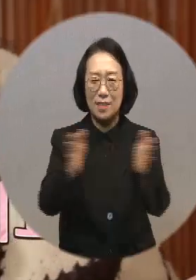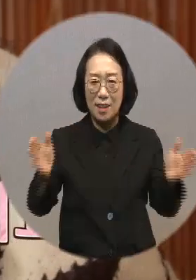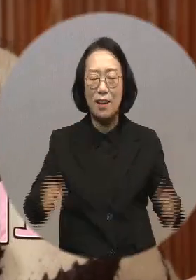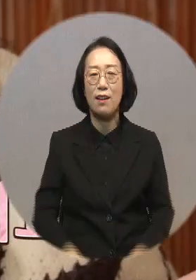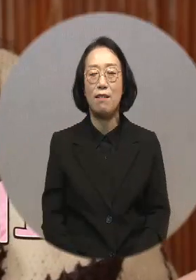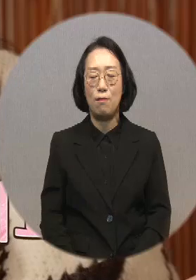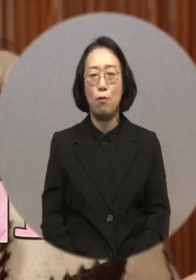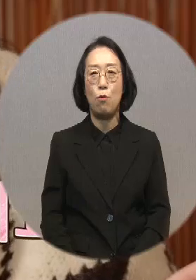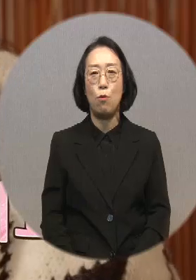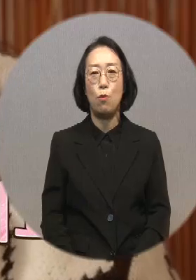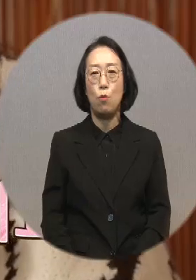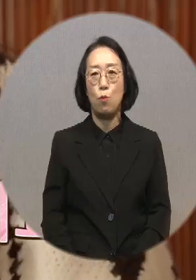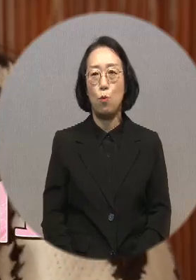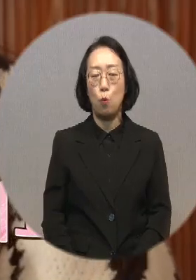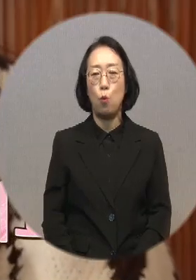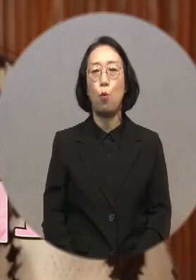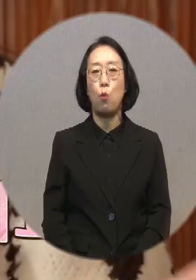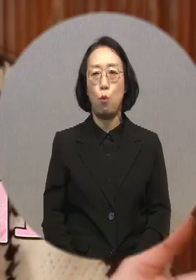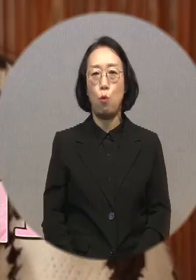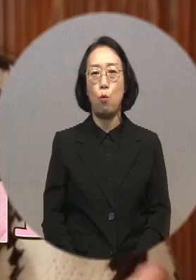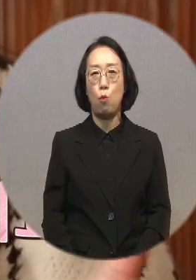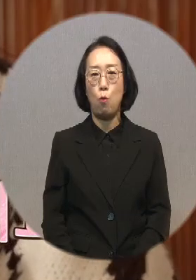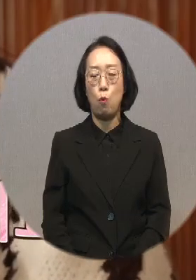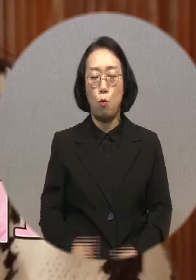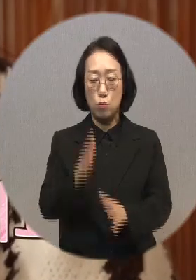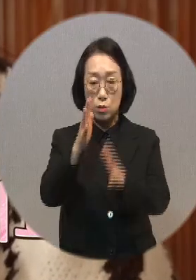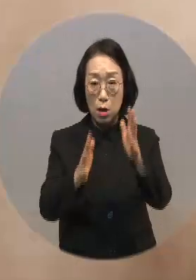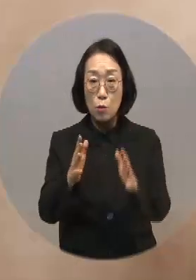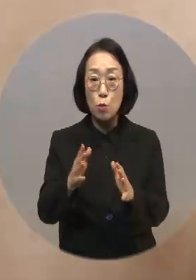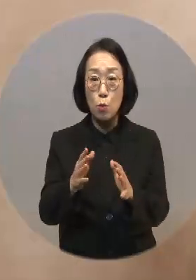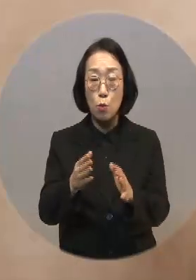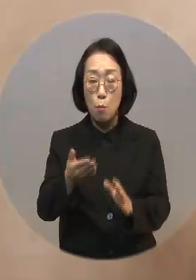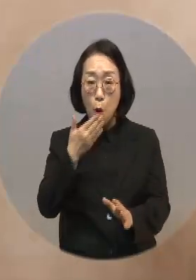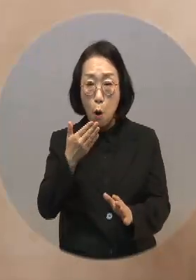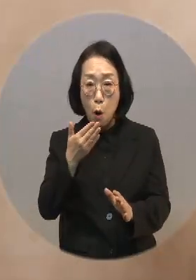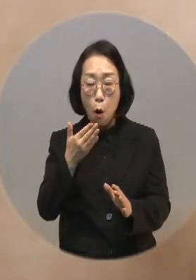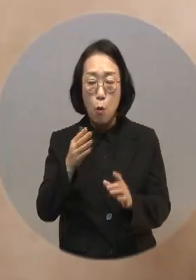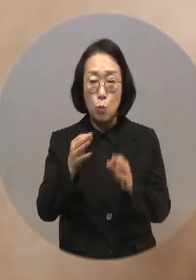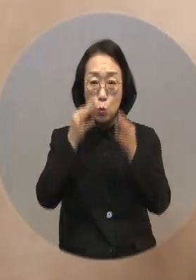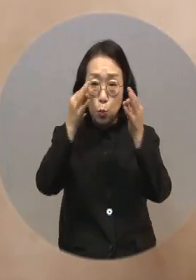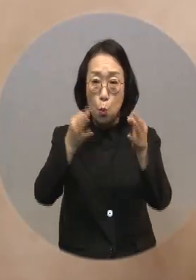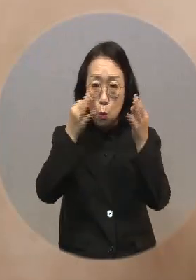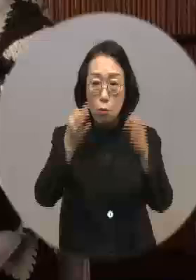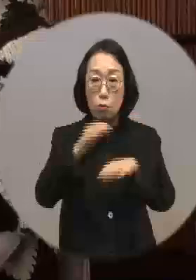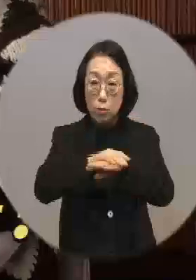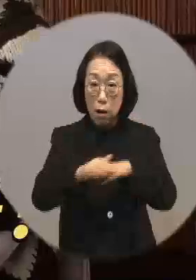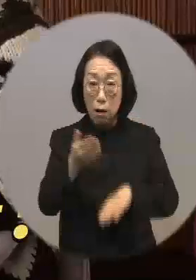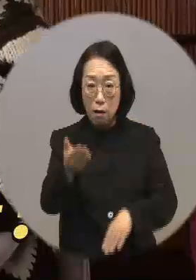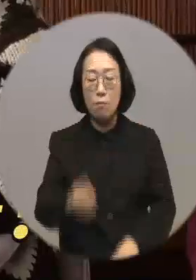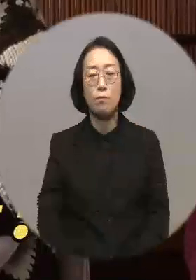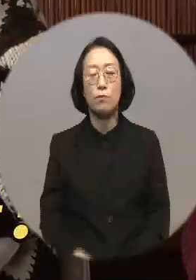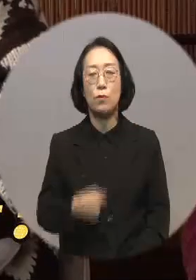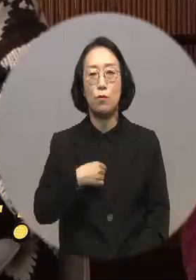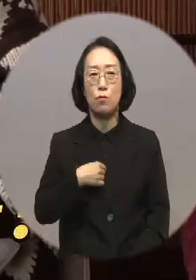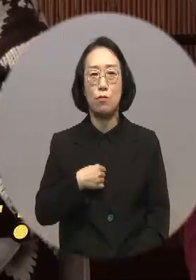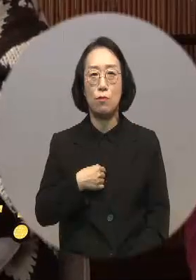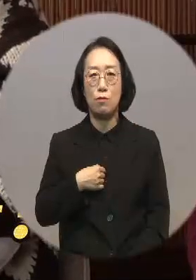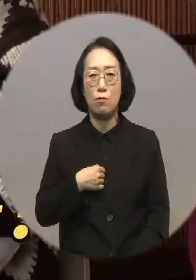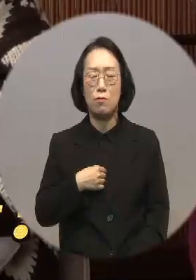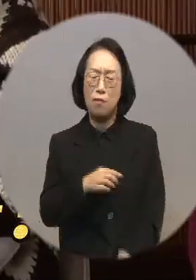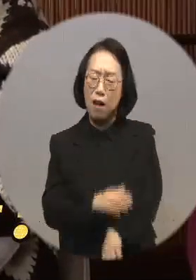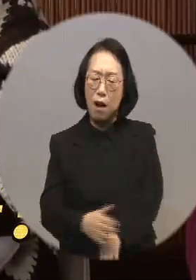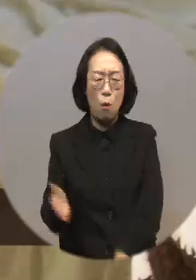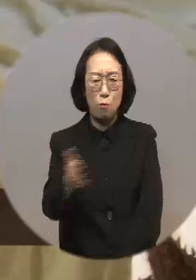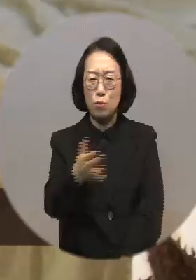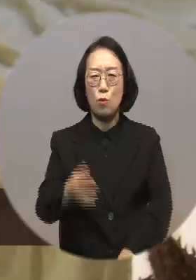그래도 그 정도면 굉장히 저속노화에 신경을 많이 쓰시는 삶을 살고 있는 거네요. 예, 나름. 저는 사실 거의 안 한다고 보는